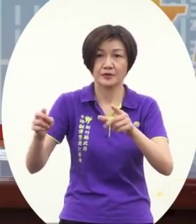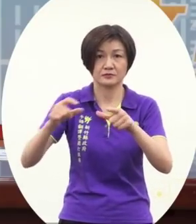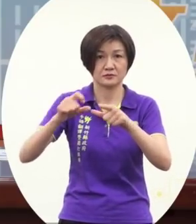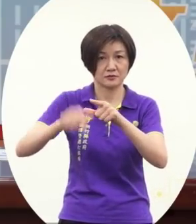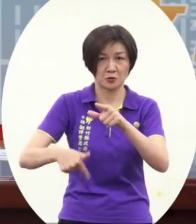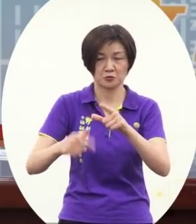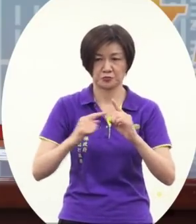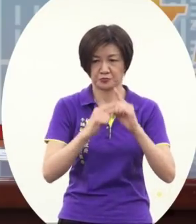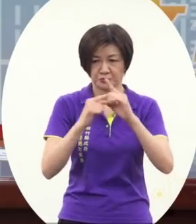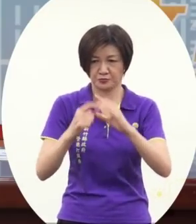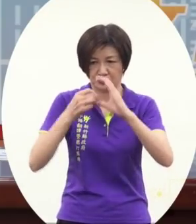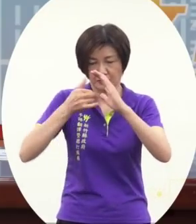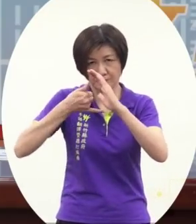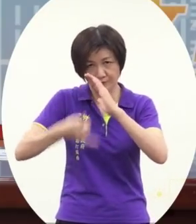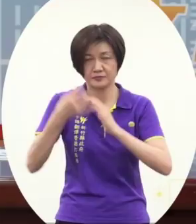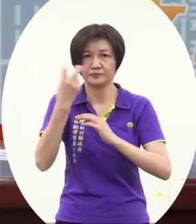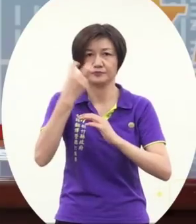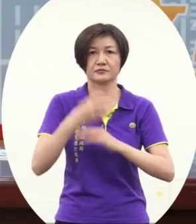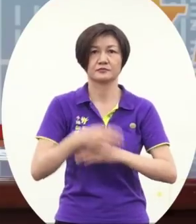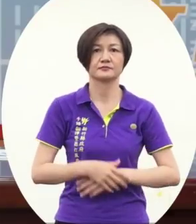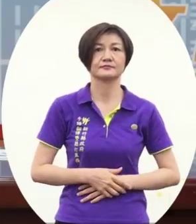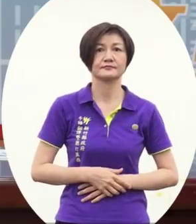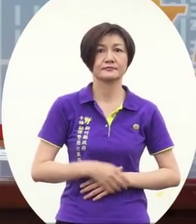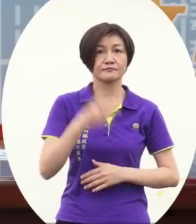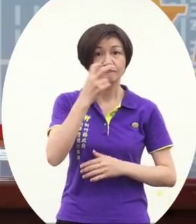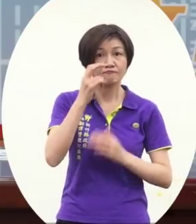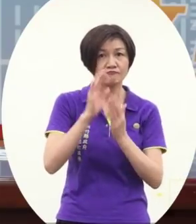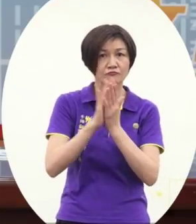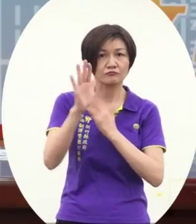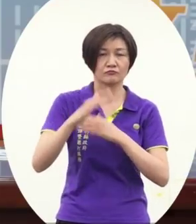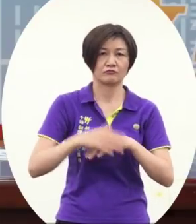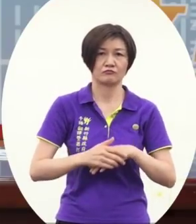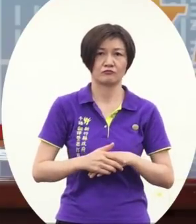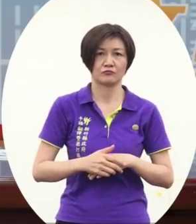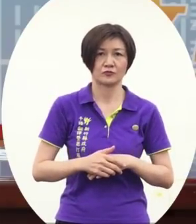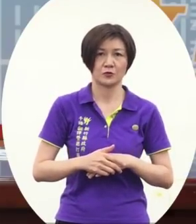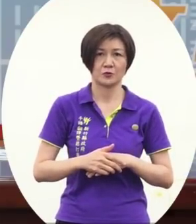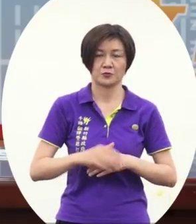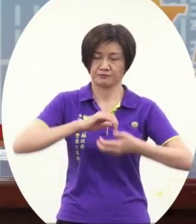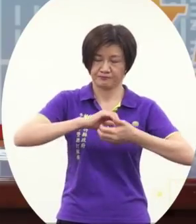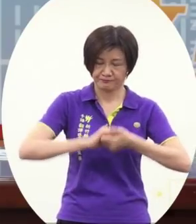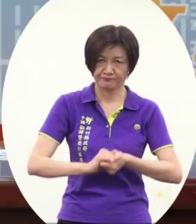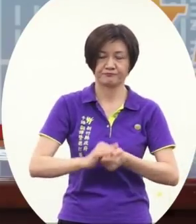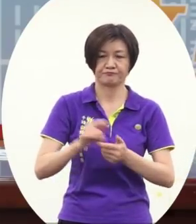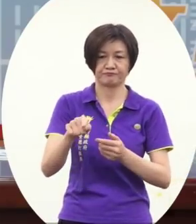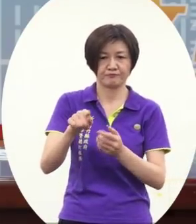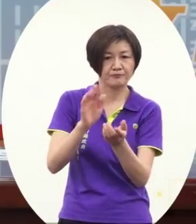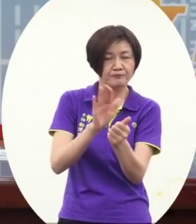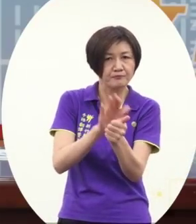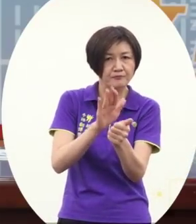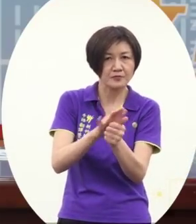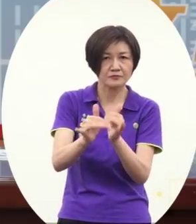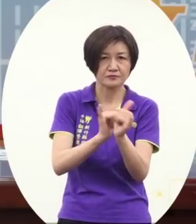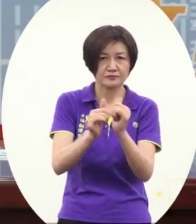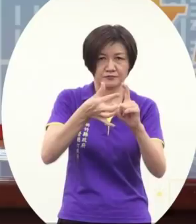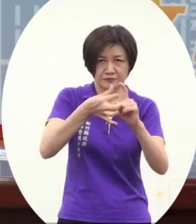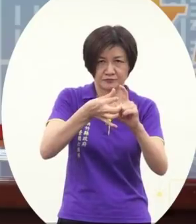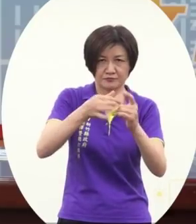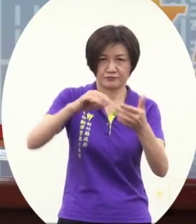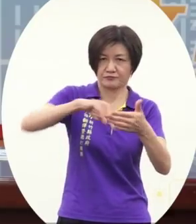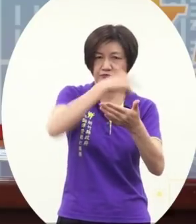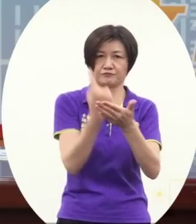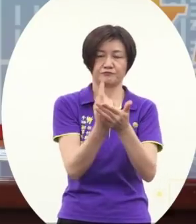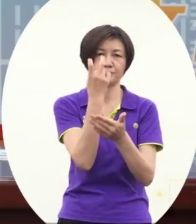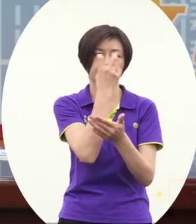稽查。那稽查之后，我们决定对这个社区全部要办理筛